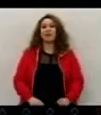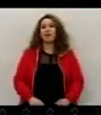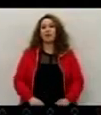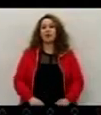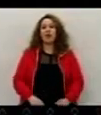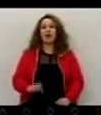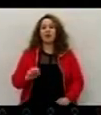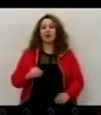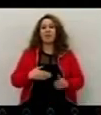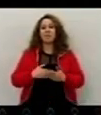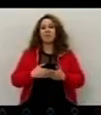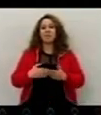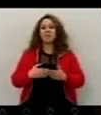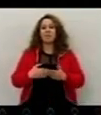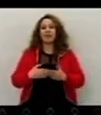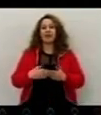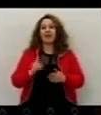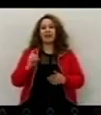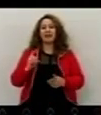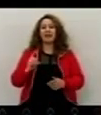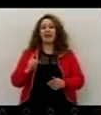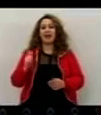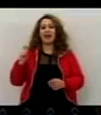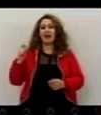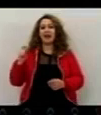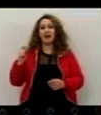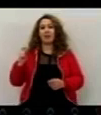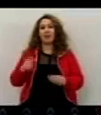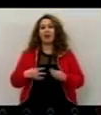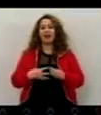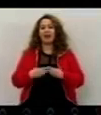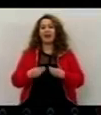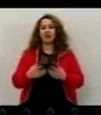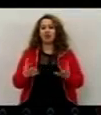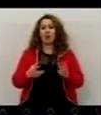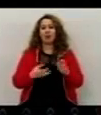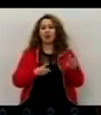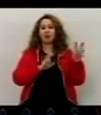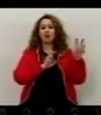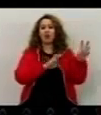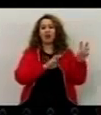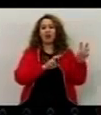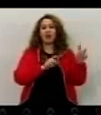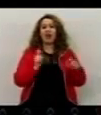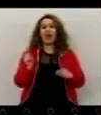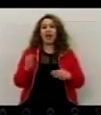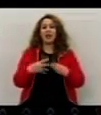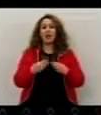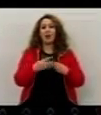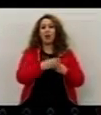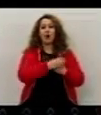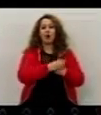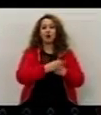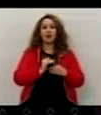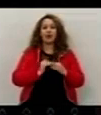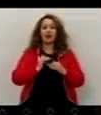755 مليار دينار جزائري من الإنتاج الوطني، هذه نتاج الزراعة الصحراوية. وقد عرفت أهم المنتجات الفلاحية ارتفاعا